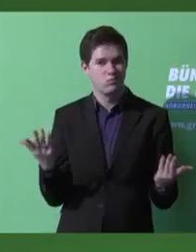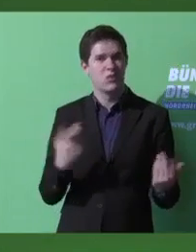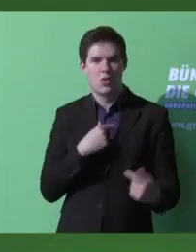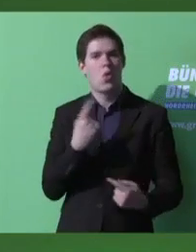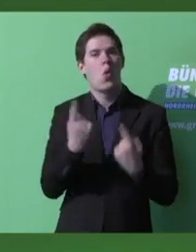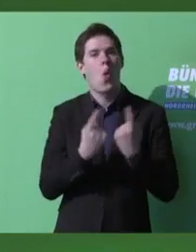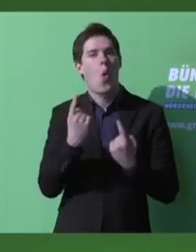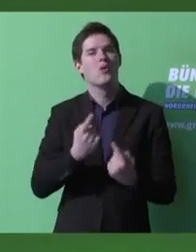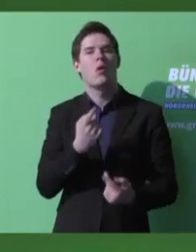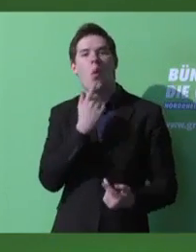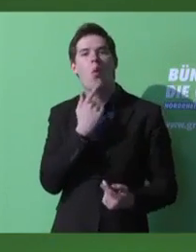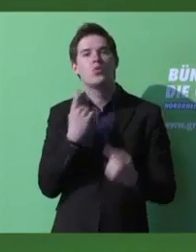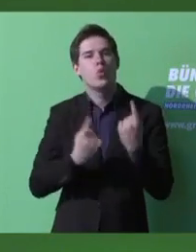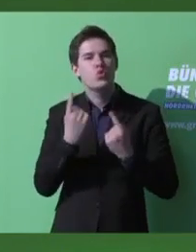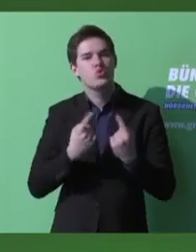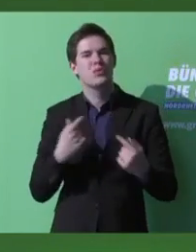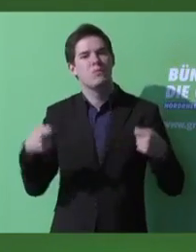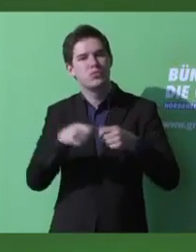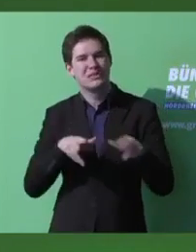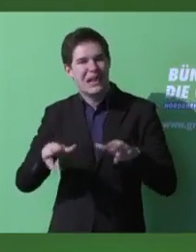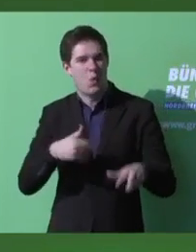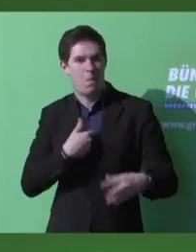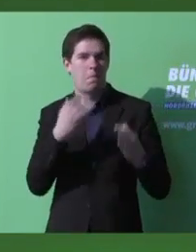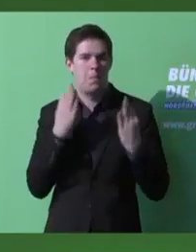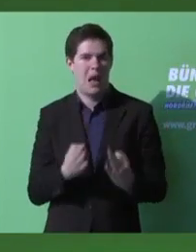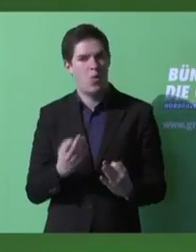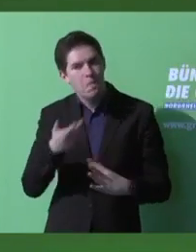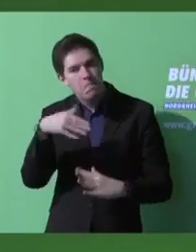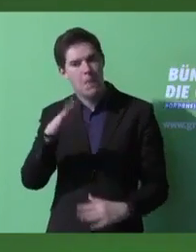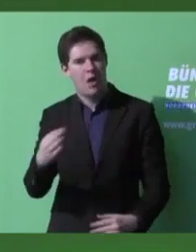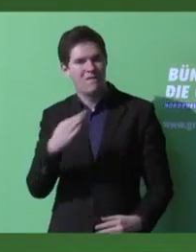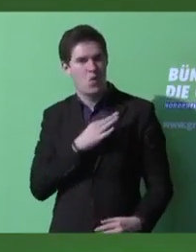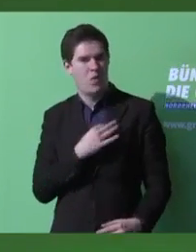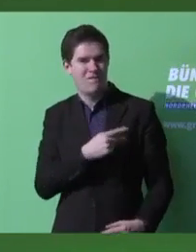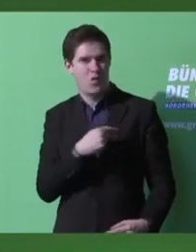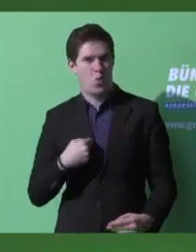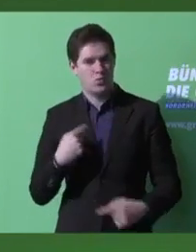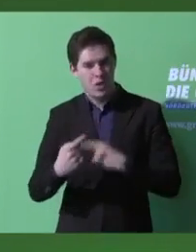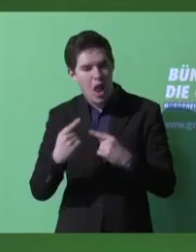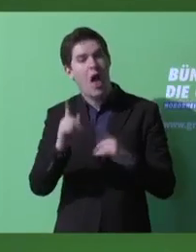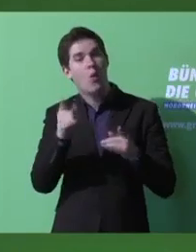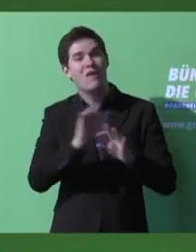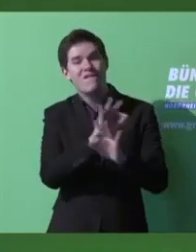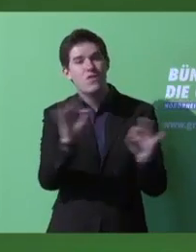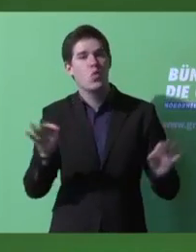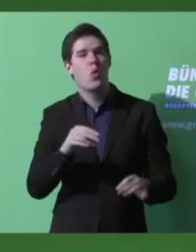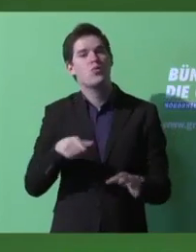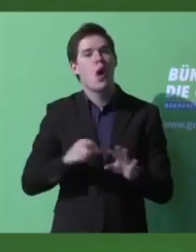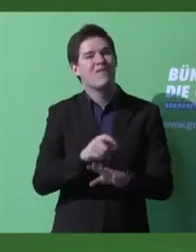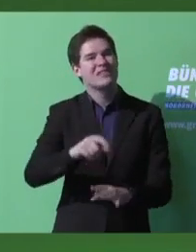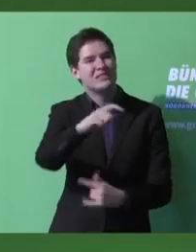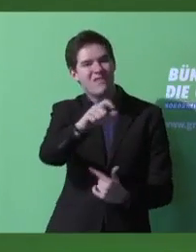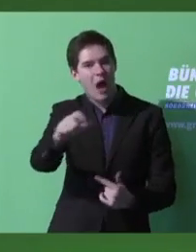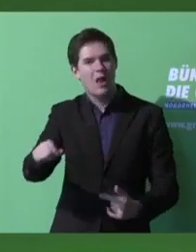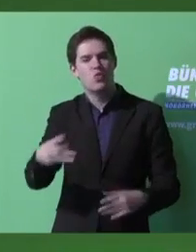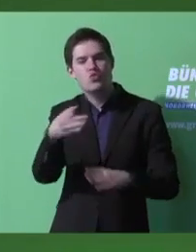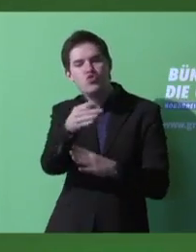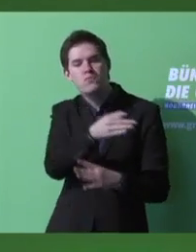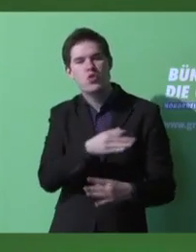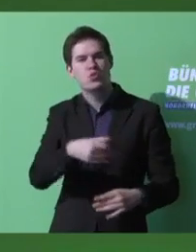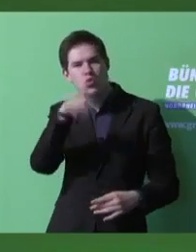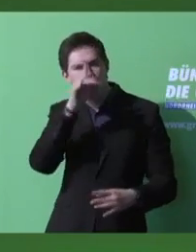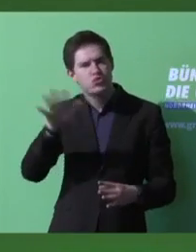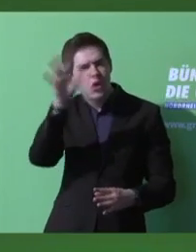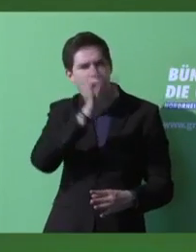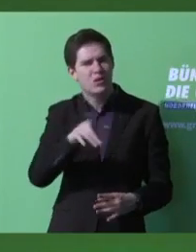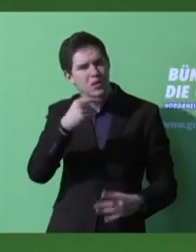rot-grüne Bundesregierung, damit wir noch wirkungsvoller für uns im Land und für die Menschen in Nordrhein-Westfalen, in den Kommunen und in Deutschland Politik machen